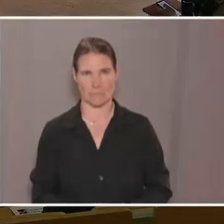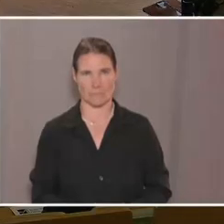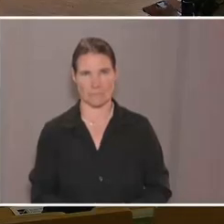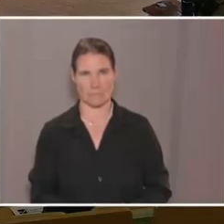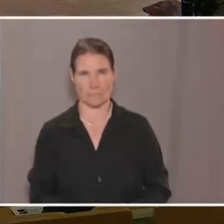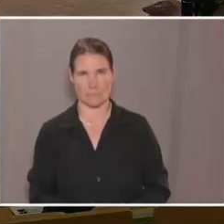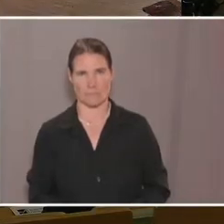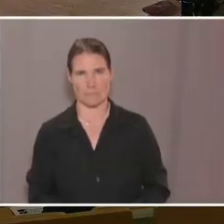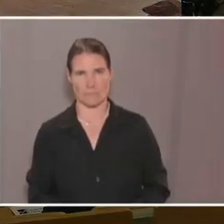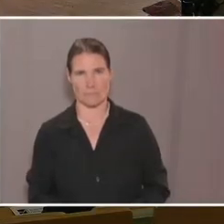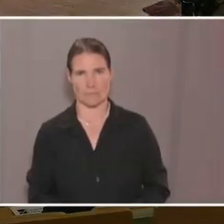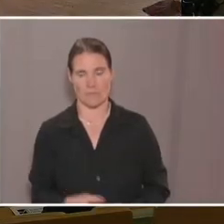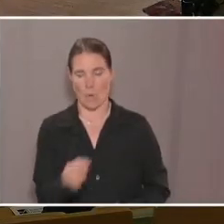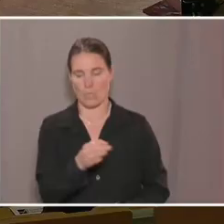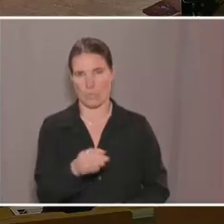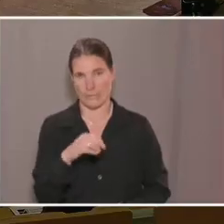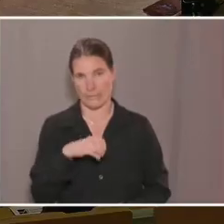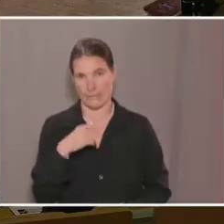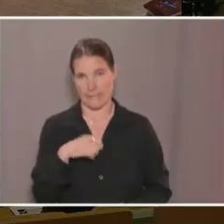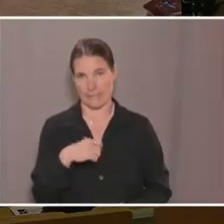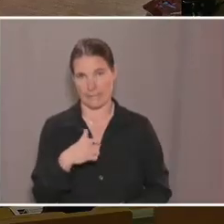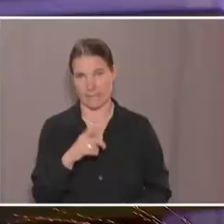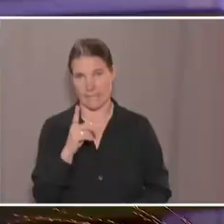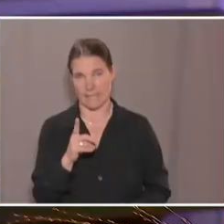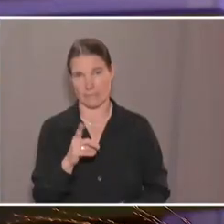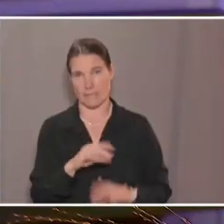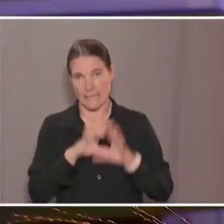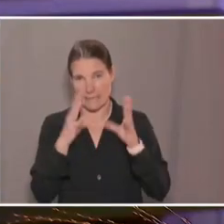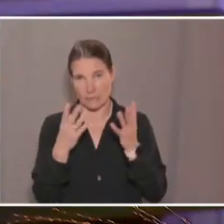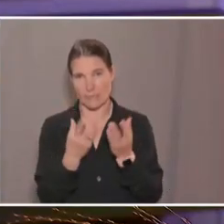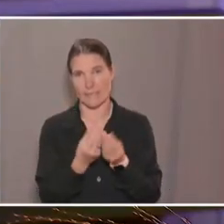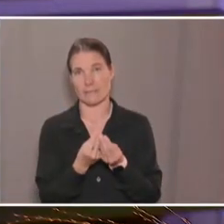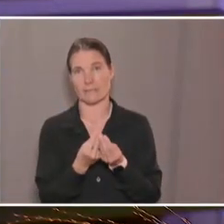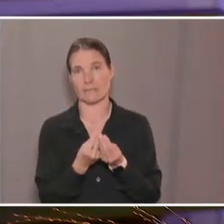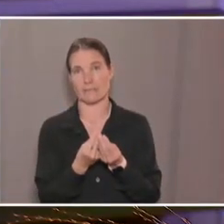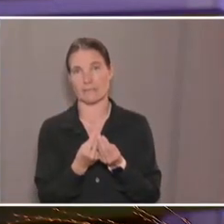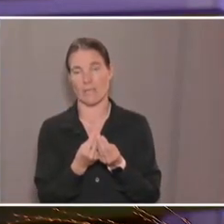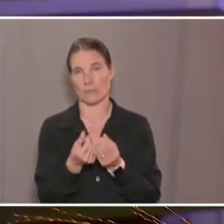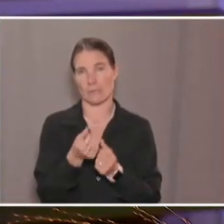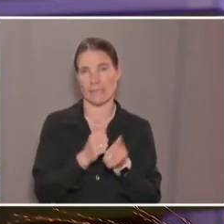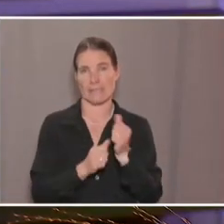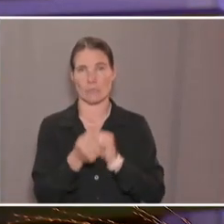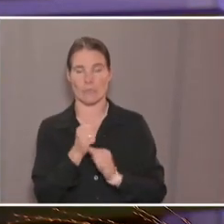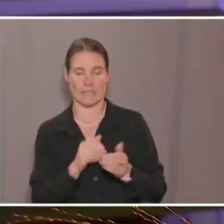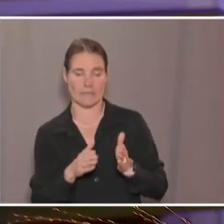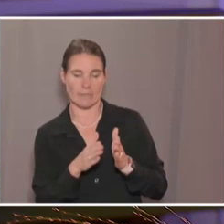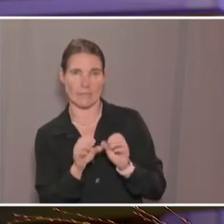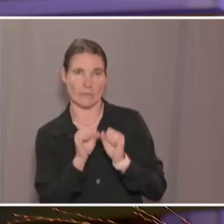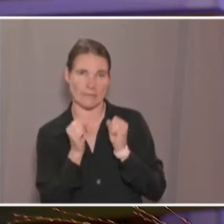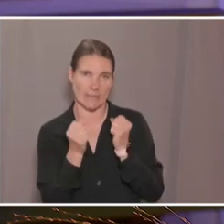Apo in der Provinz eben, aber mit allem Drum und Dran, auch den individuellen wie